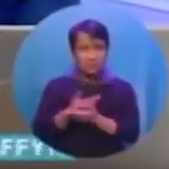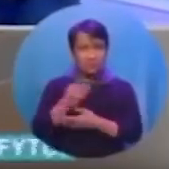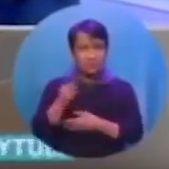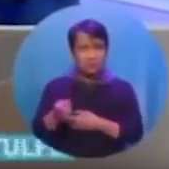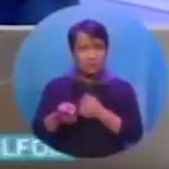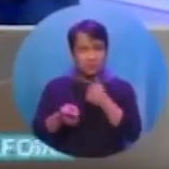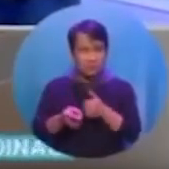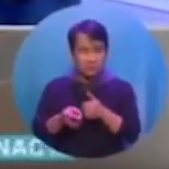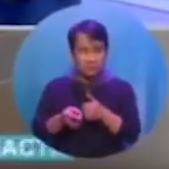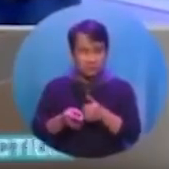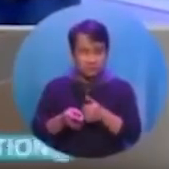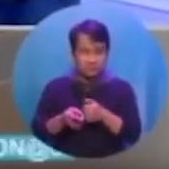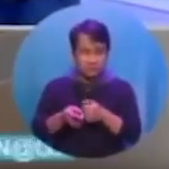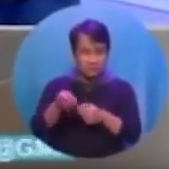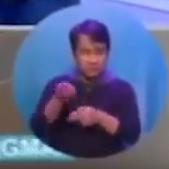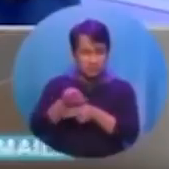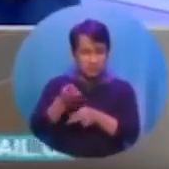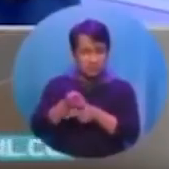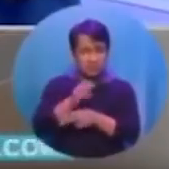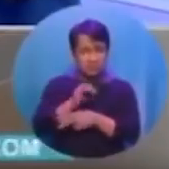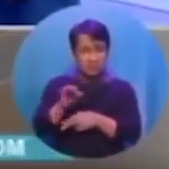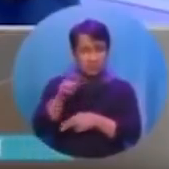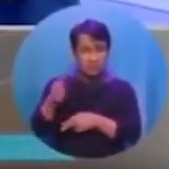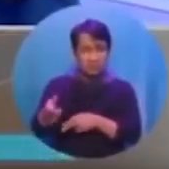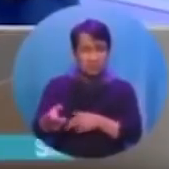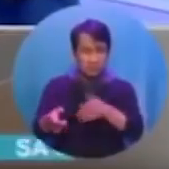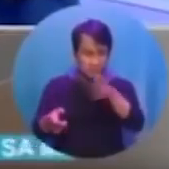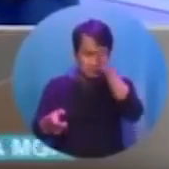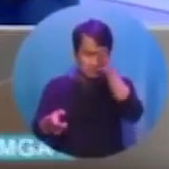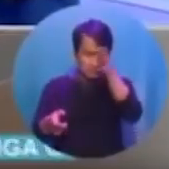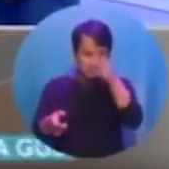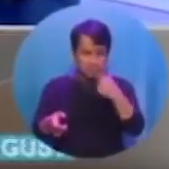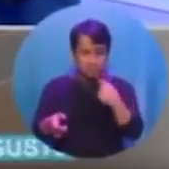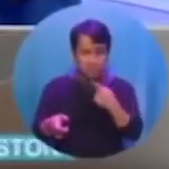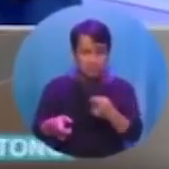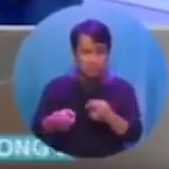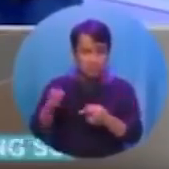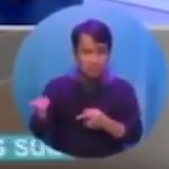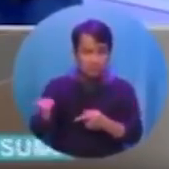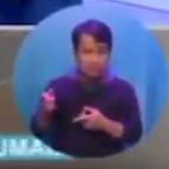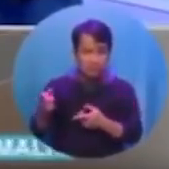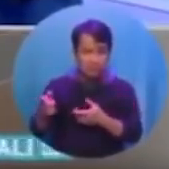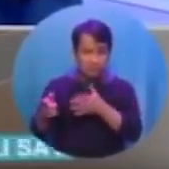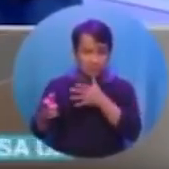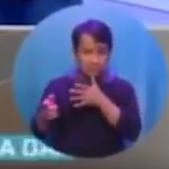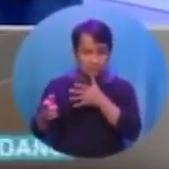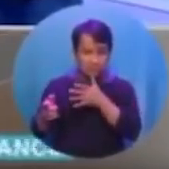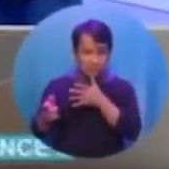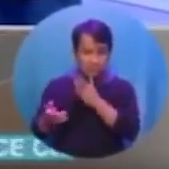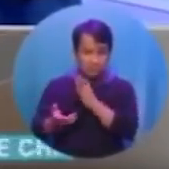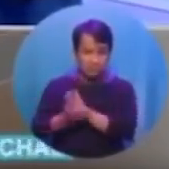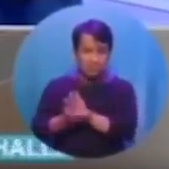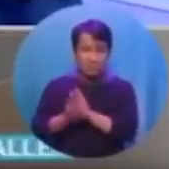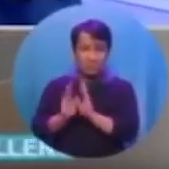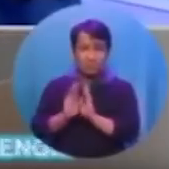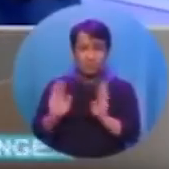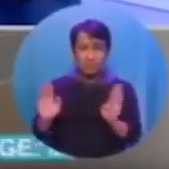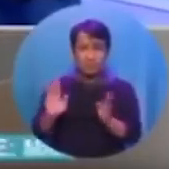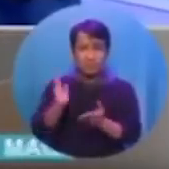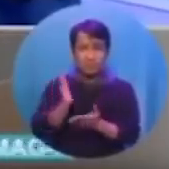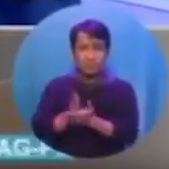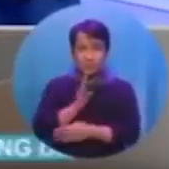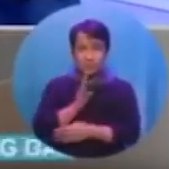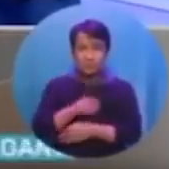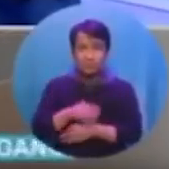Si nanay po, binabantay ng telepono dahil si tatay mismo ang nagsabi kay nanay na tumigil